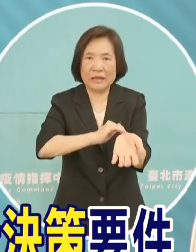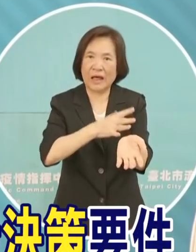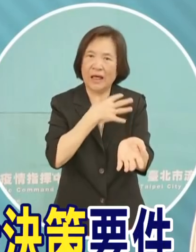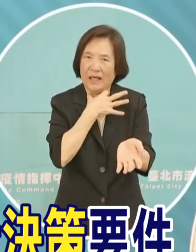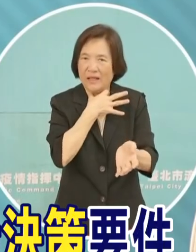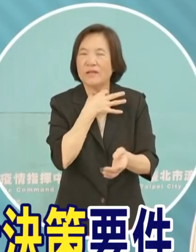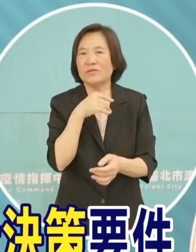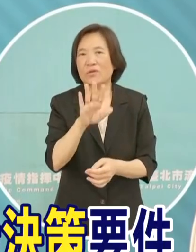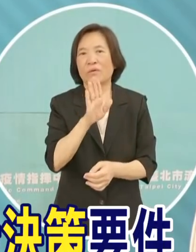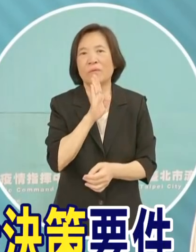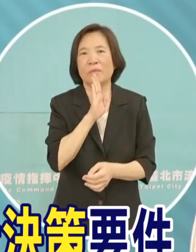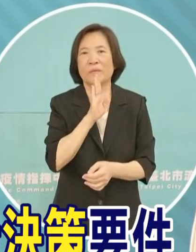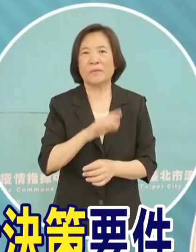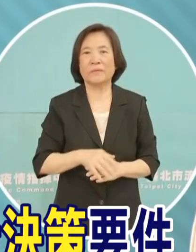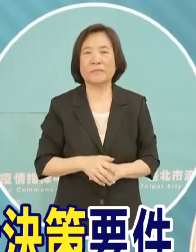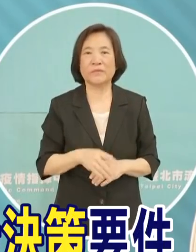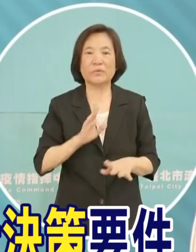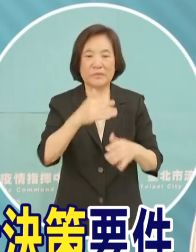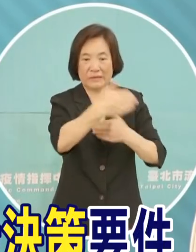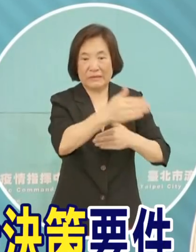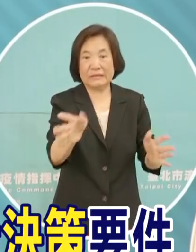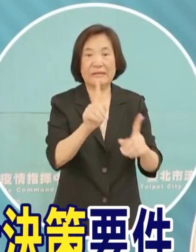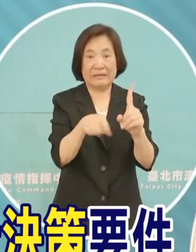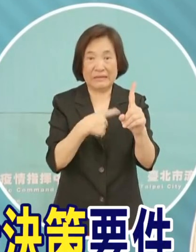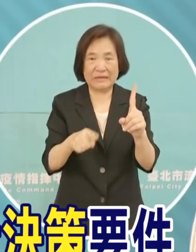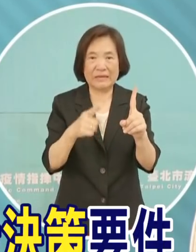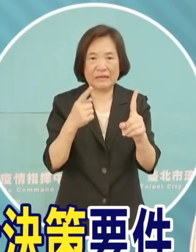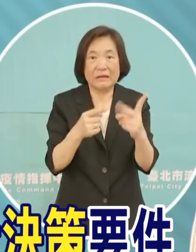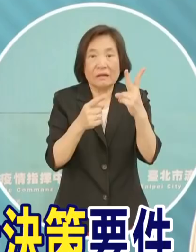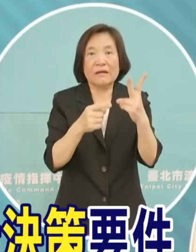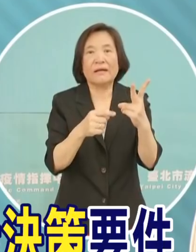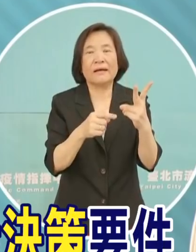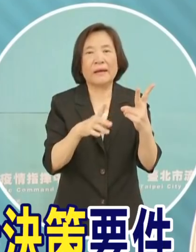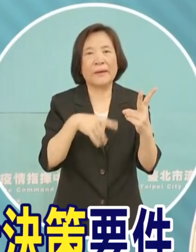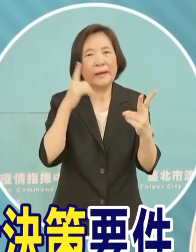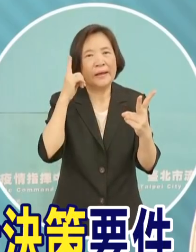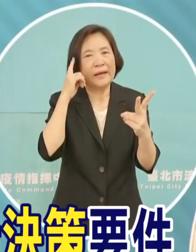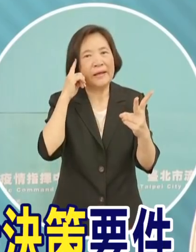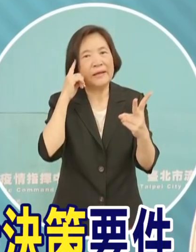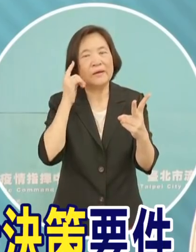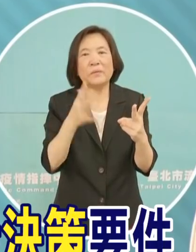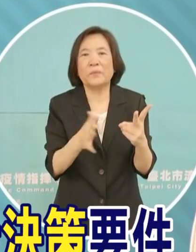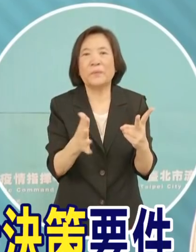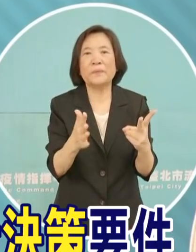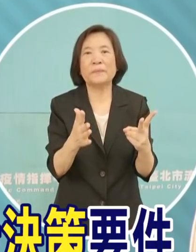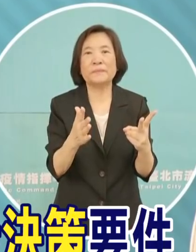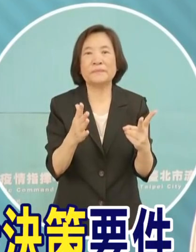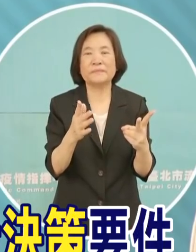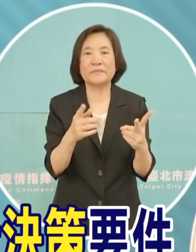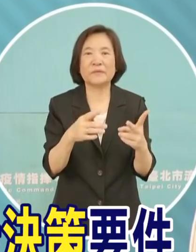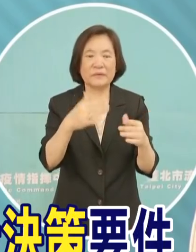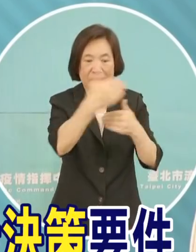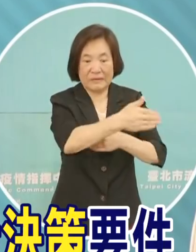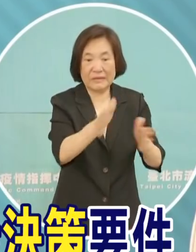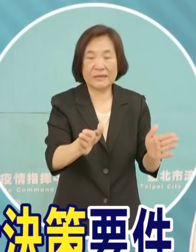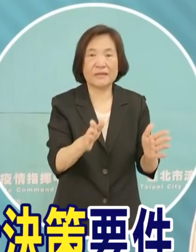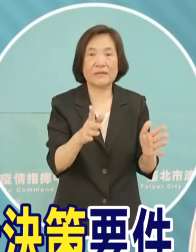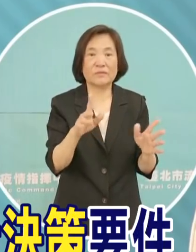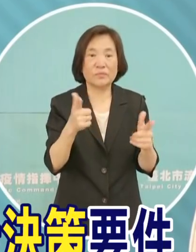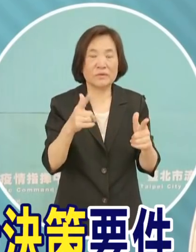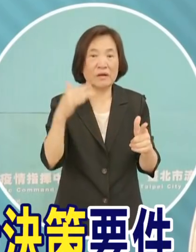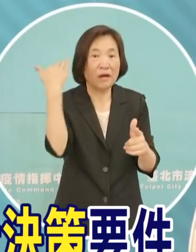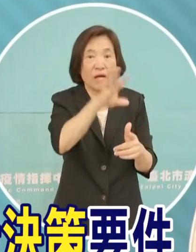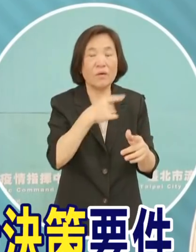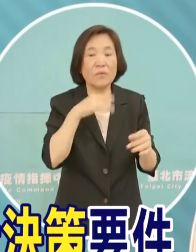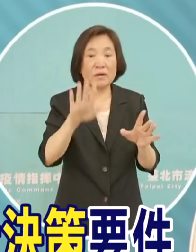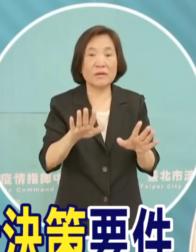会哦把这一人一事打破了哈，啊但是这样呢哦，这个病床也不是说你一下子